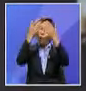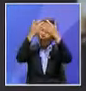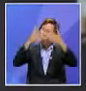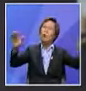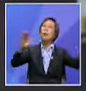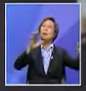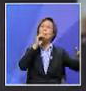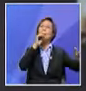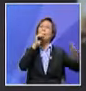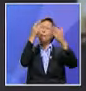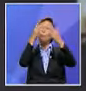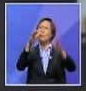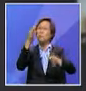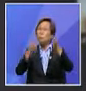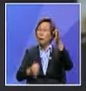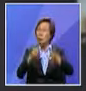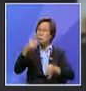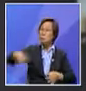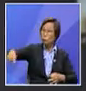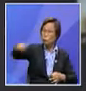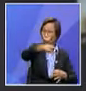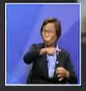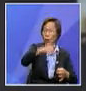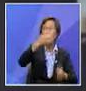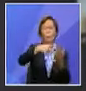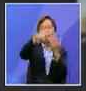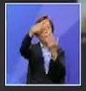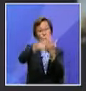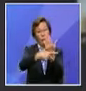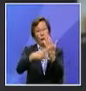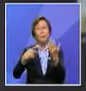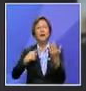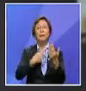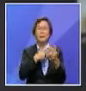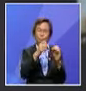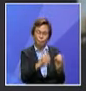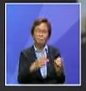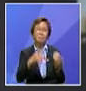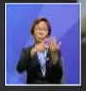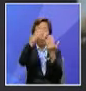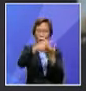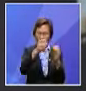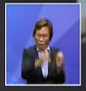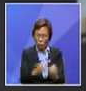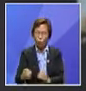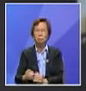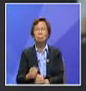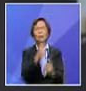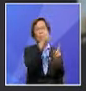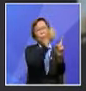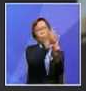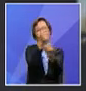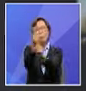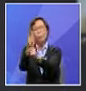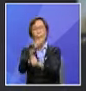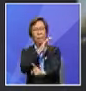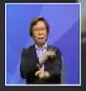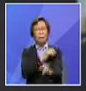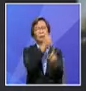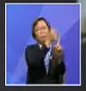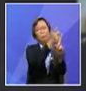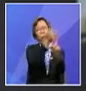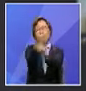terbuka, kalau ada mana-mana pihak, sebab ini program yang kami anjurkan, dan setiap kementerian pun ada acara